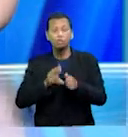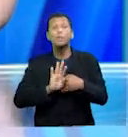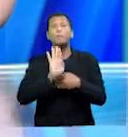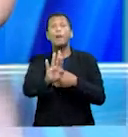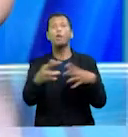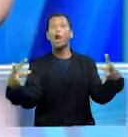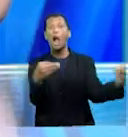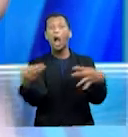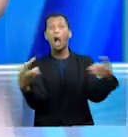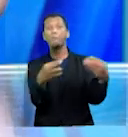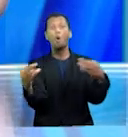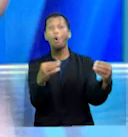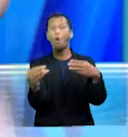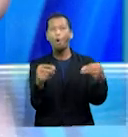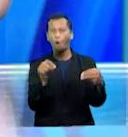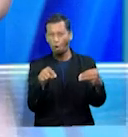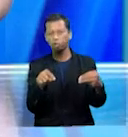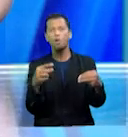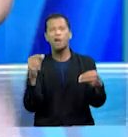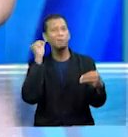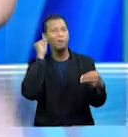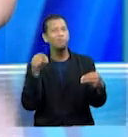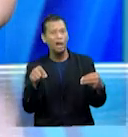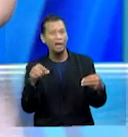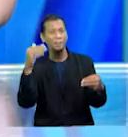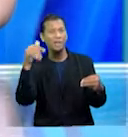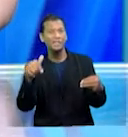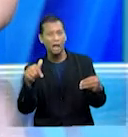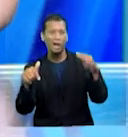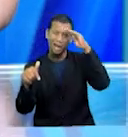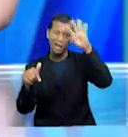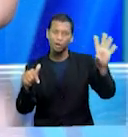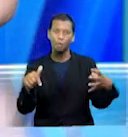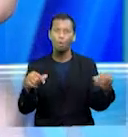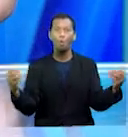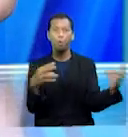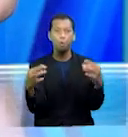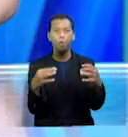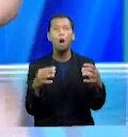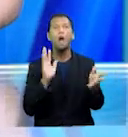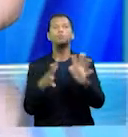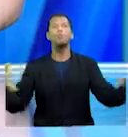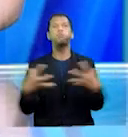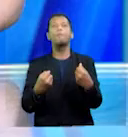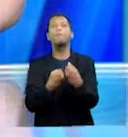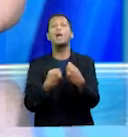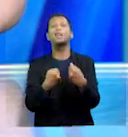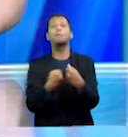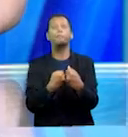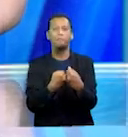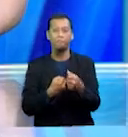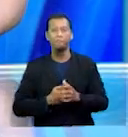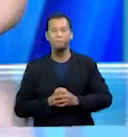Jakarta Pusat juga masalah keributan dari Aduh mulut gadis-gadis remaja maksud kami hingga memicu kelompok remaja laki-laki